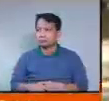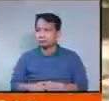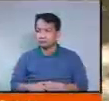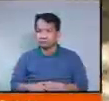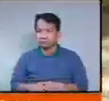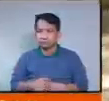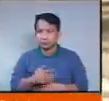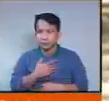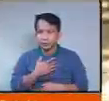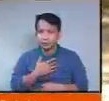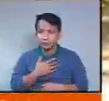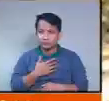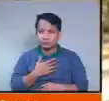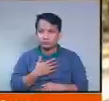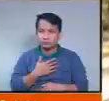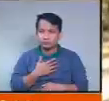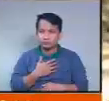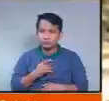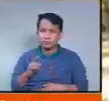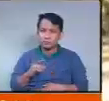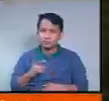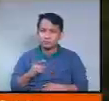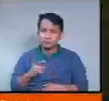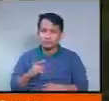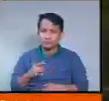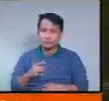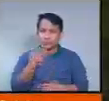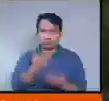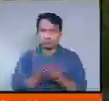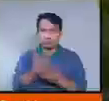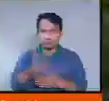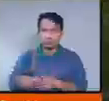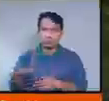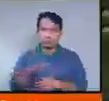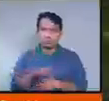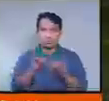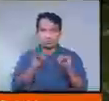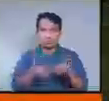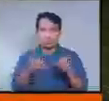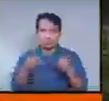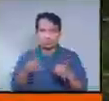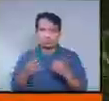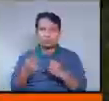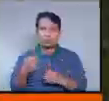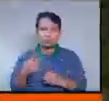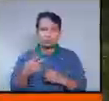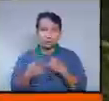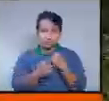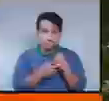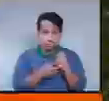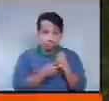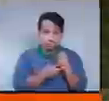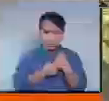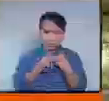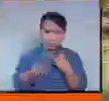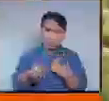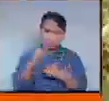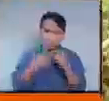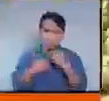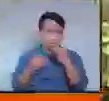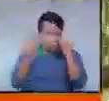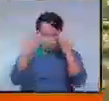daw talaga na, or mas makakabuti para sa kanila yung mas maraming stock sila, dahil nga again, hindi nila alam